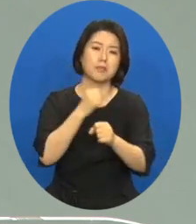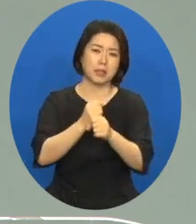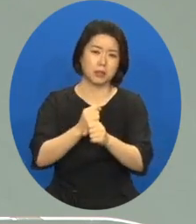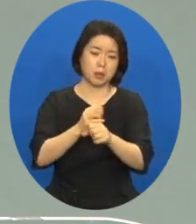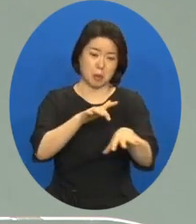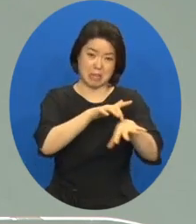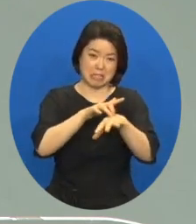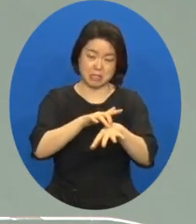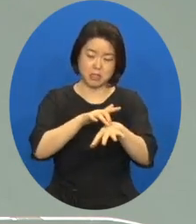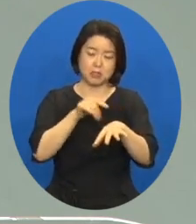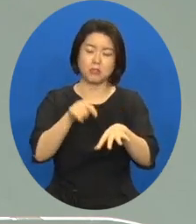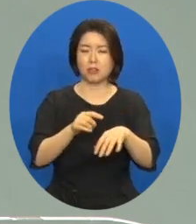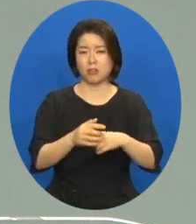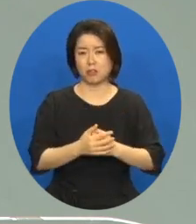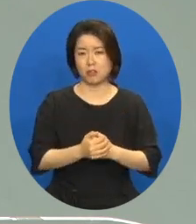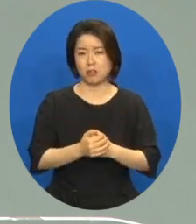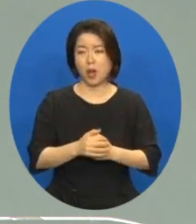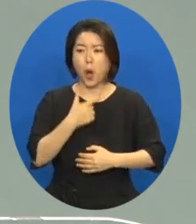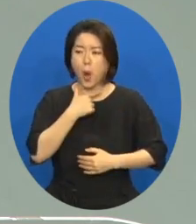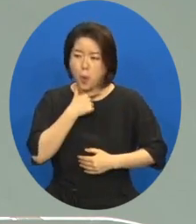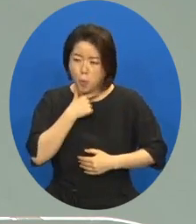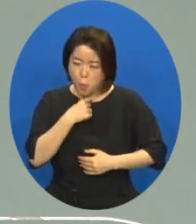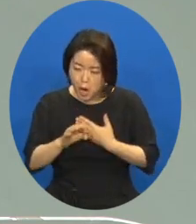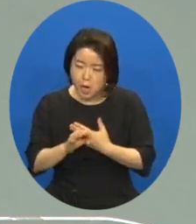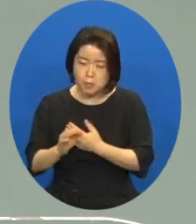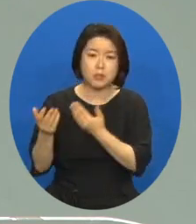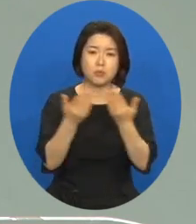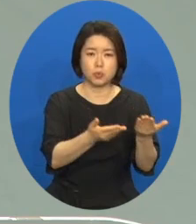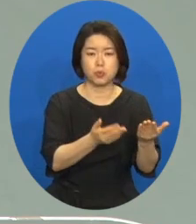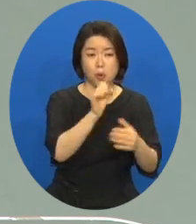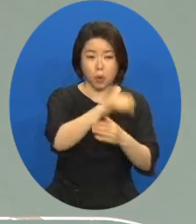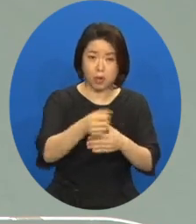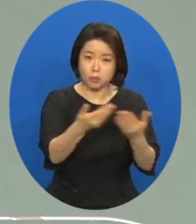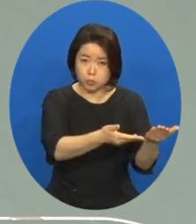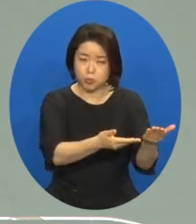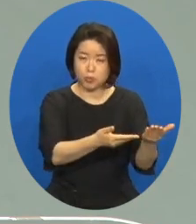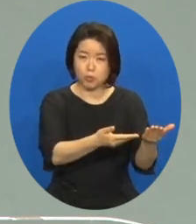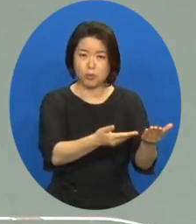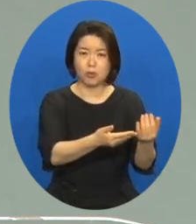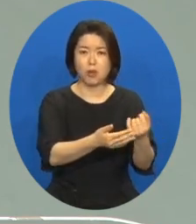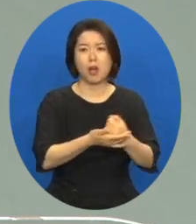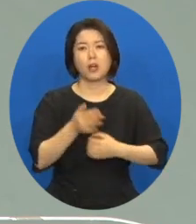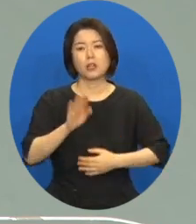아, 구하면 주시는 건데, 구하면 주신다고 했는데